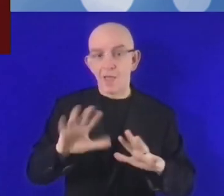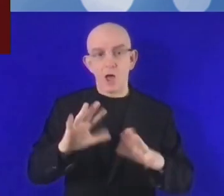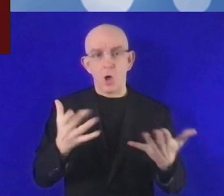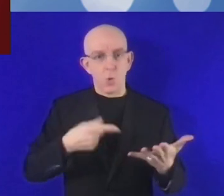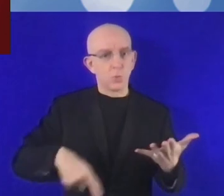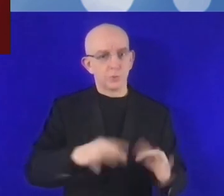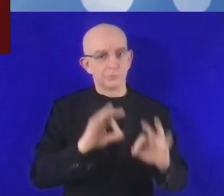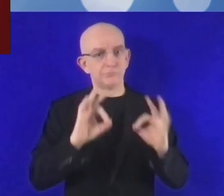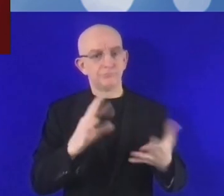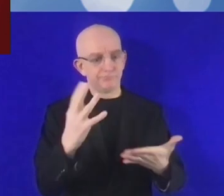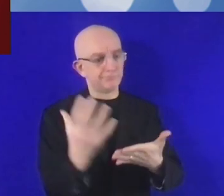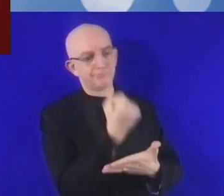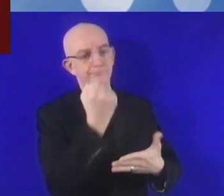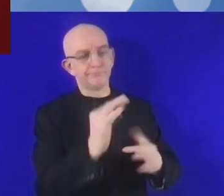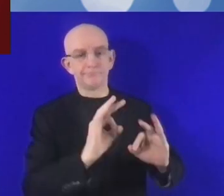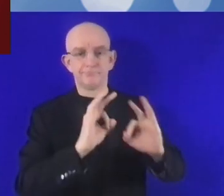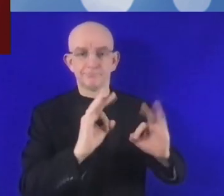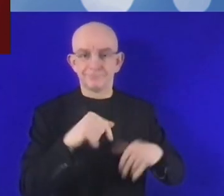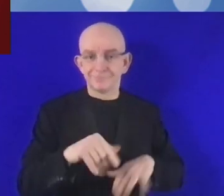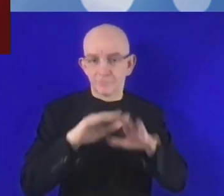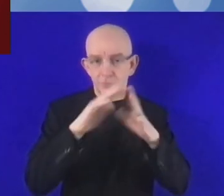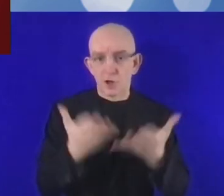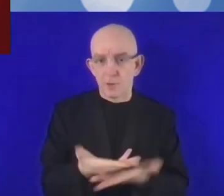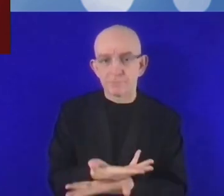изменяет нашу жизнь, как мы можем лучше